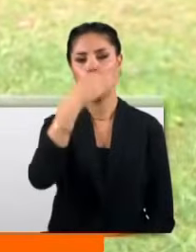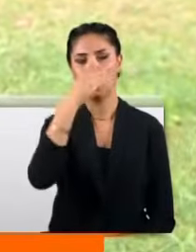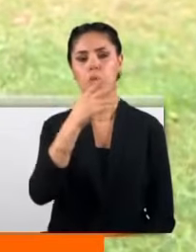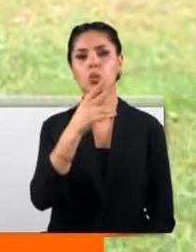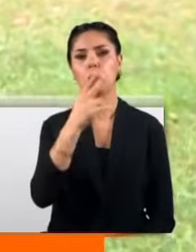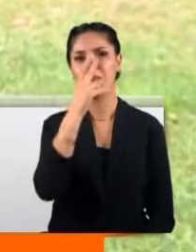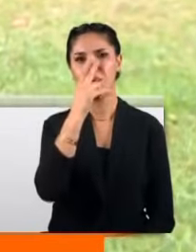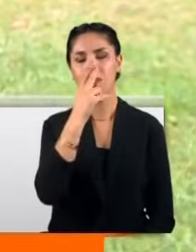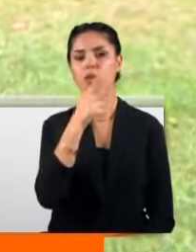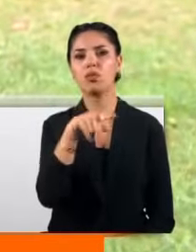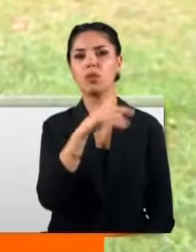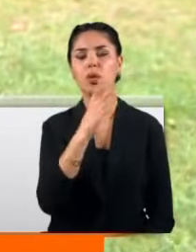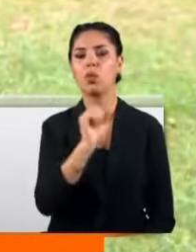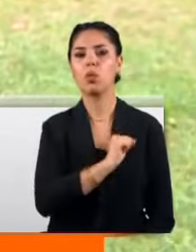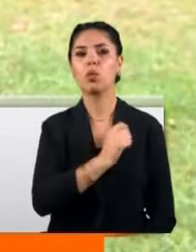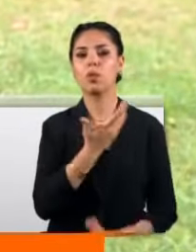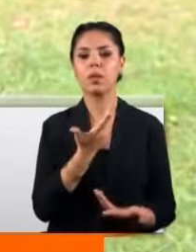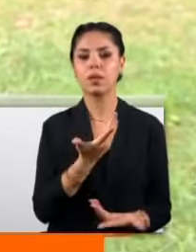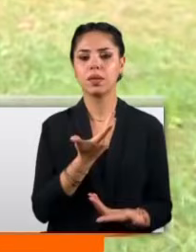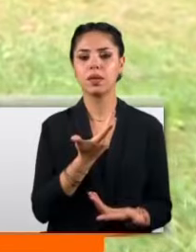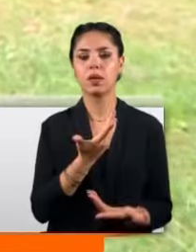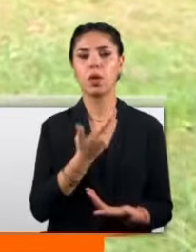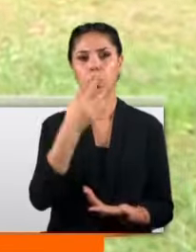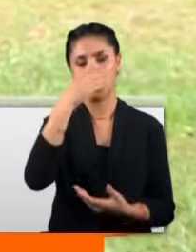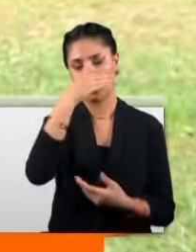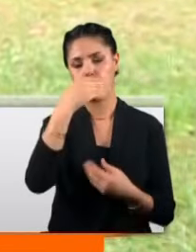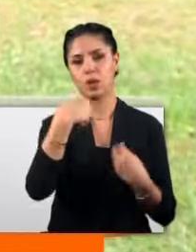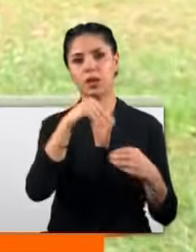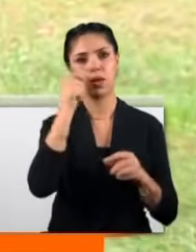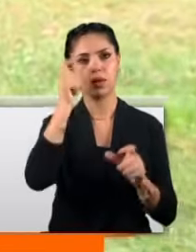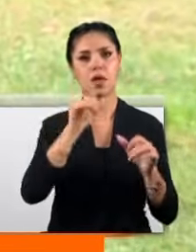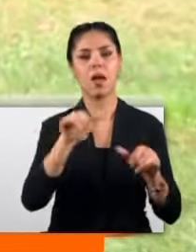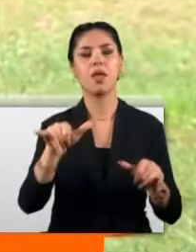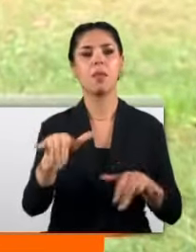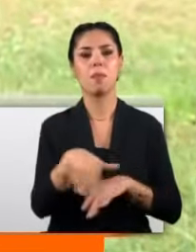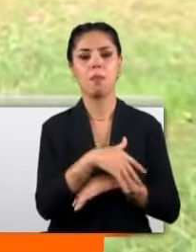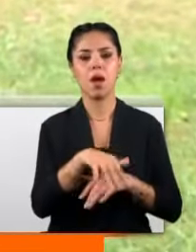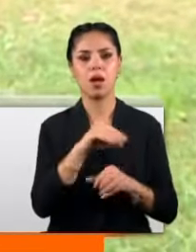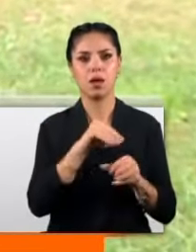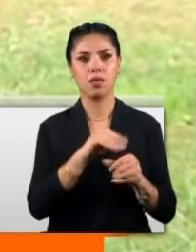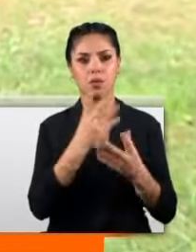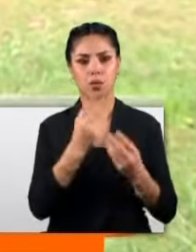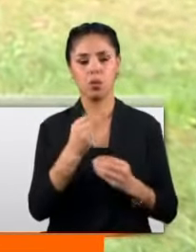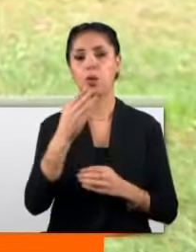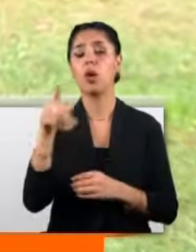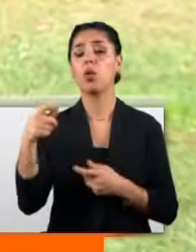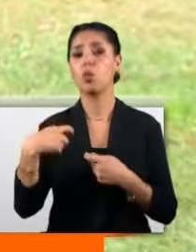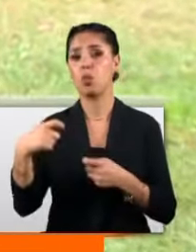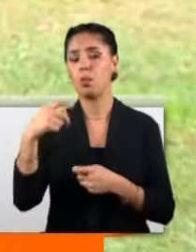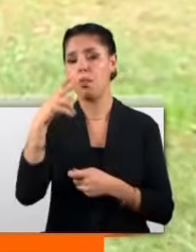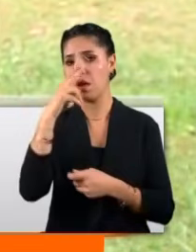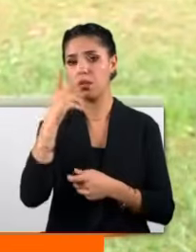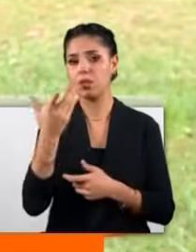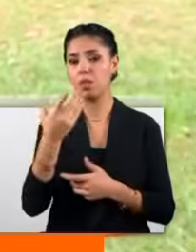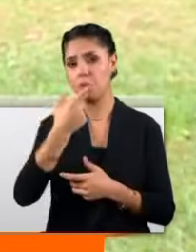çok korktuğumuz şeylerden biri torbacının aynı binada ya da aynı mahallede olması iken kumar bağımlılığında